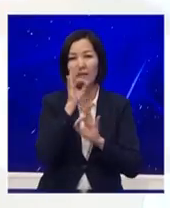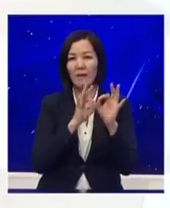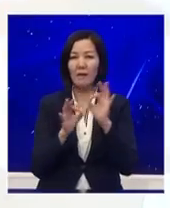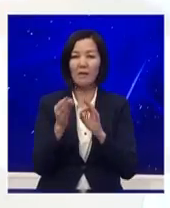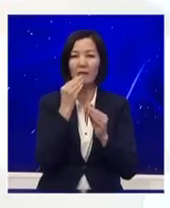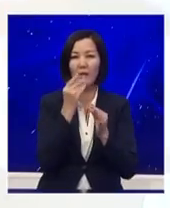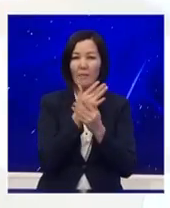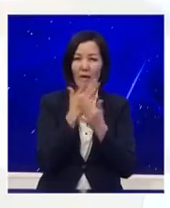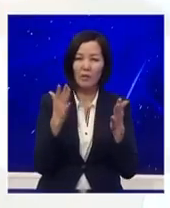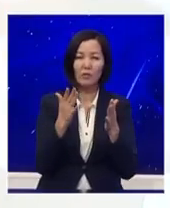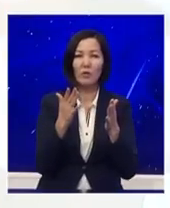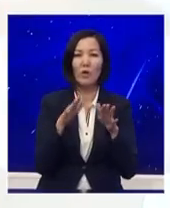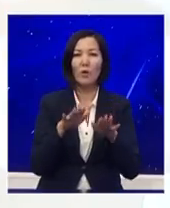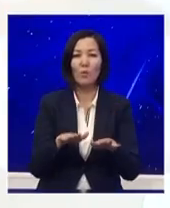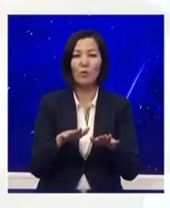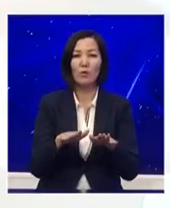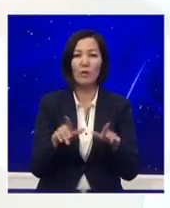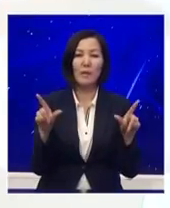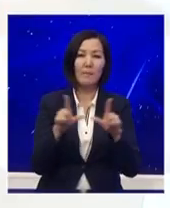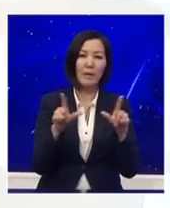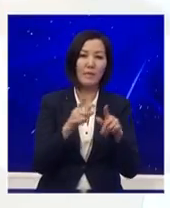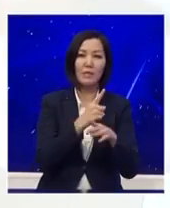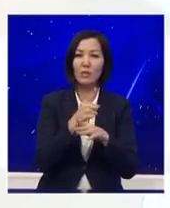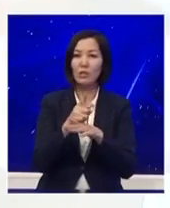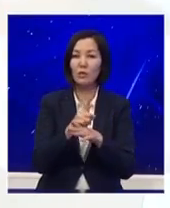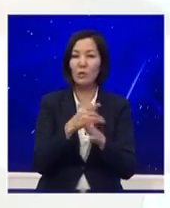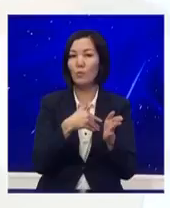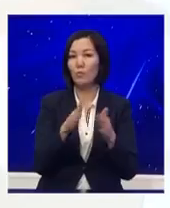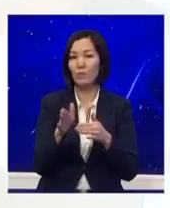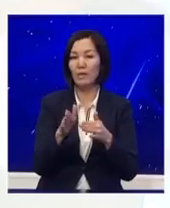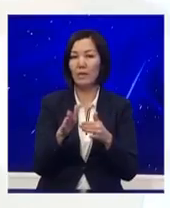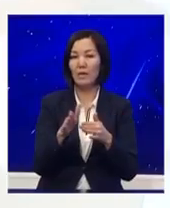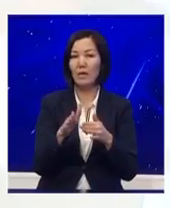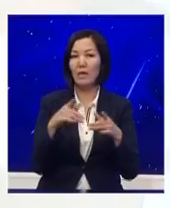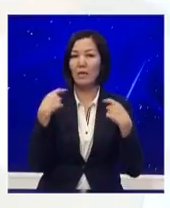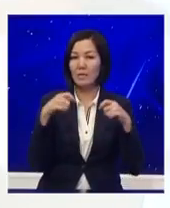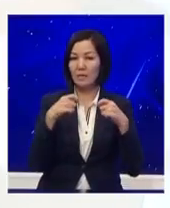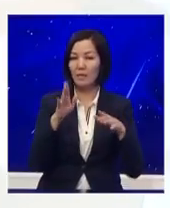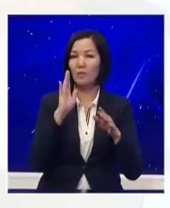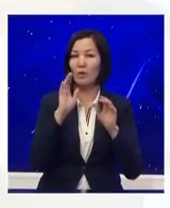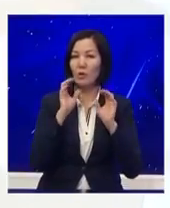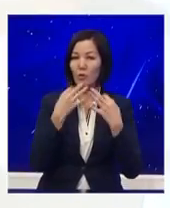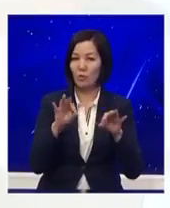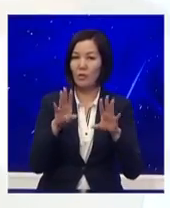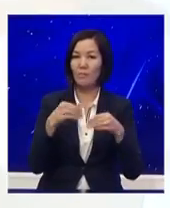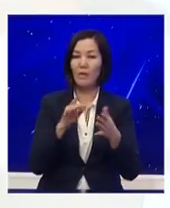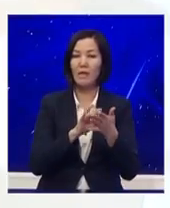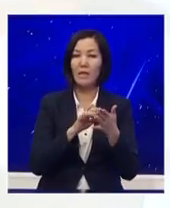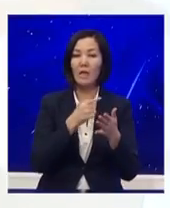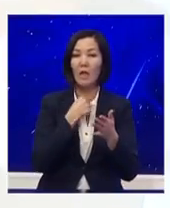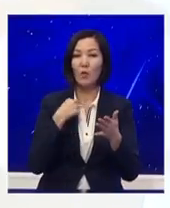бар, одан кейін магазиндер бар, оларға шектеулі қойылмайды. Оған бізде Талдықорған қаласы